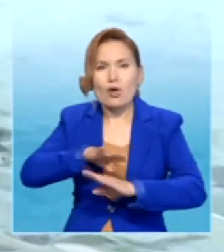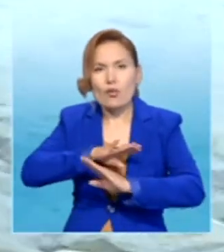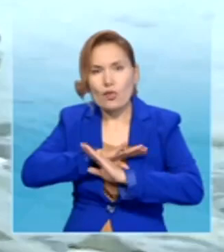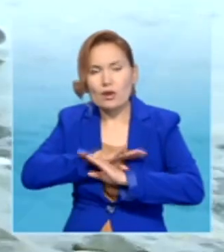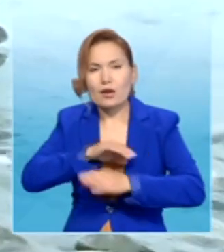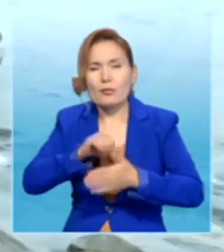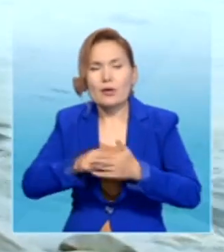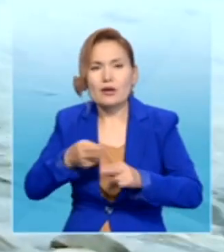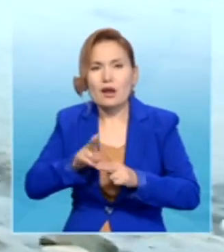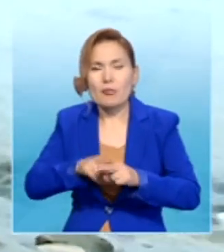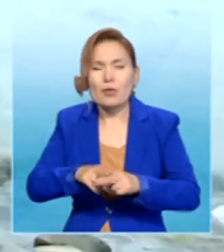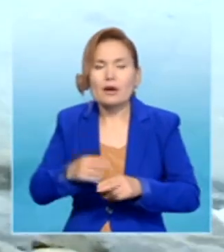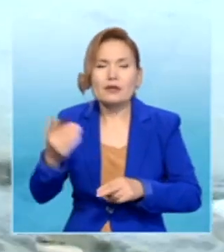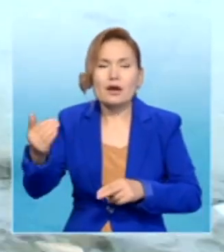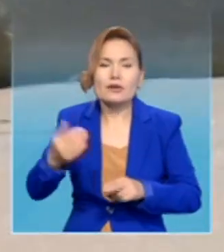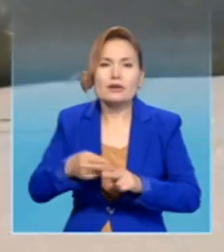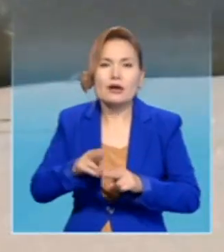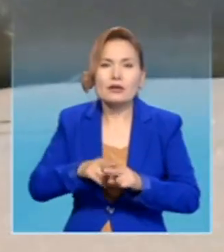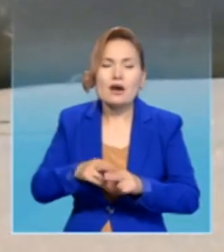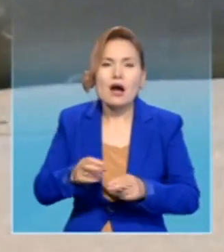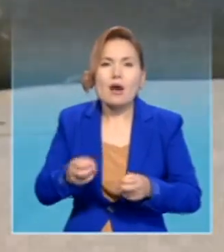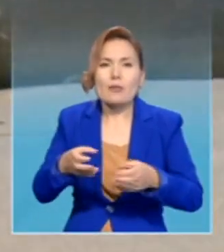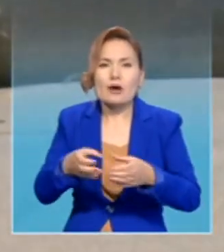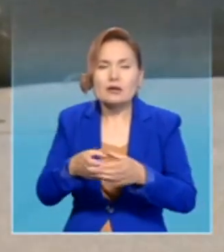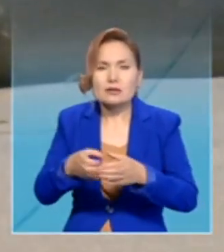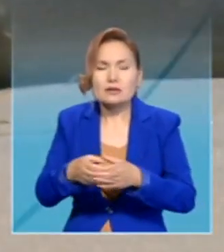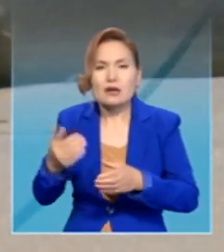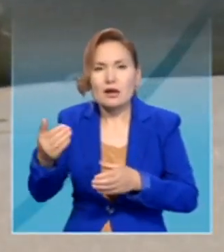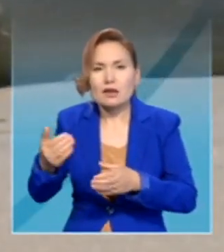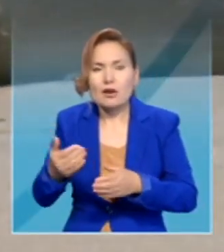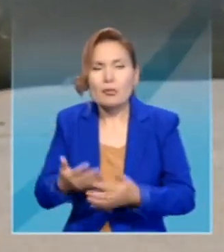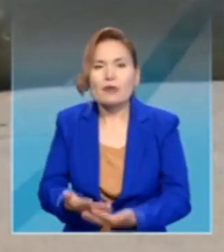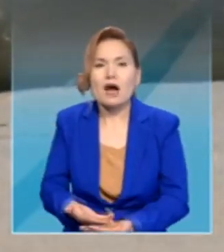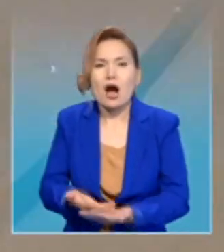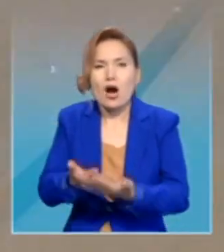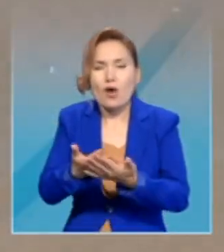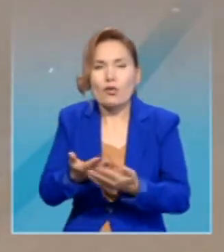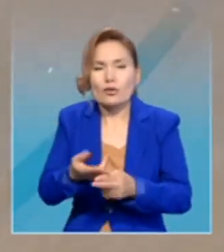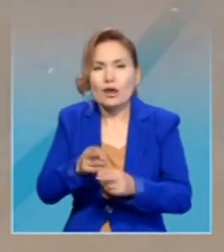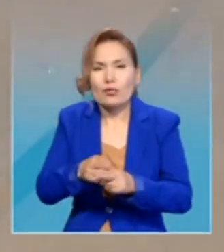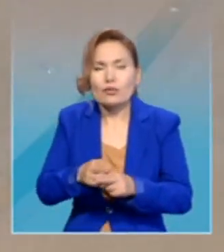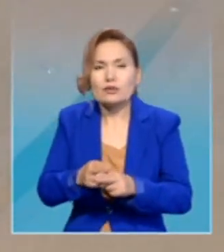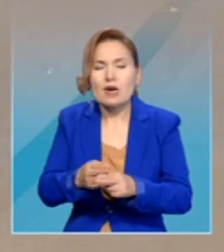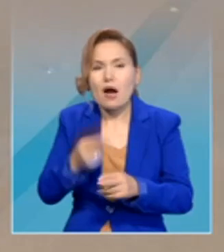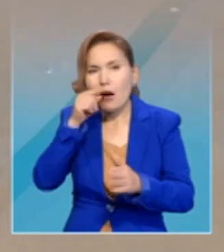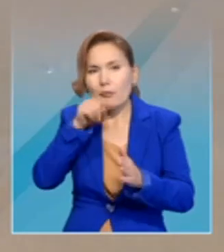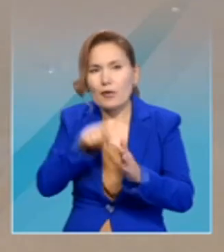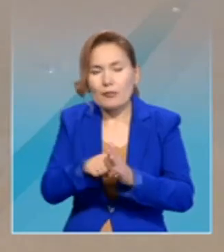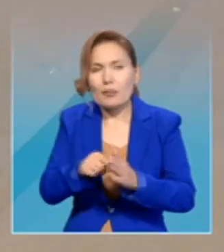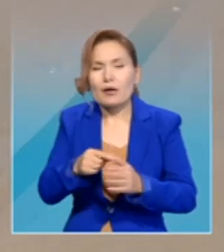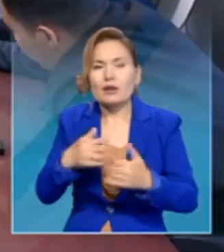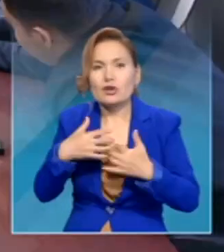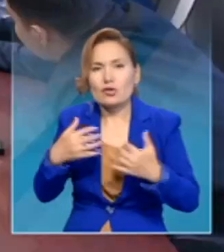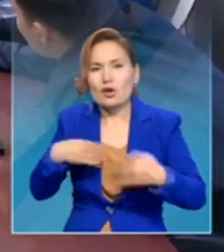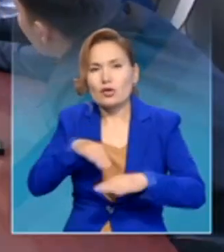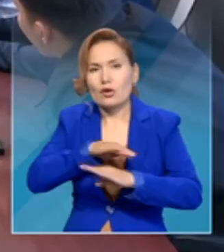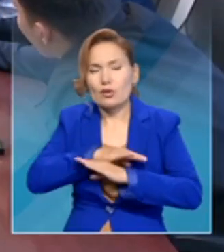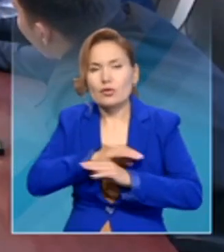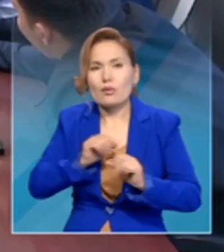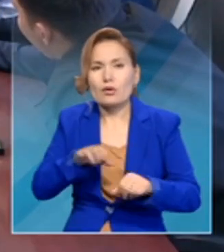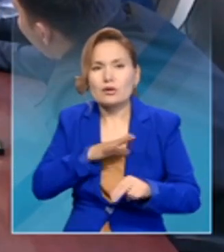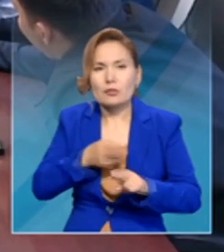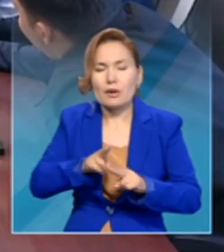жануарлары браконьер құрған ауға және басқа да балық аулау құралдарына түсуі мүмкін. Ал Қашағандағы теңіз табанын тереңдету